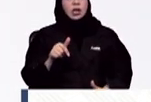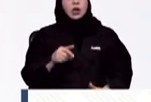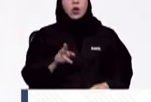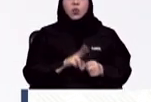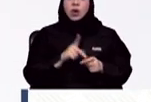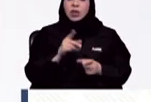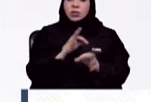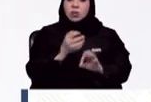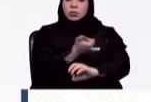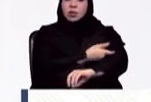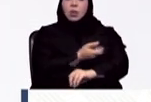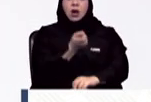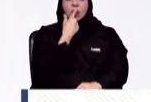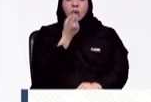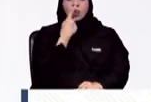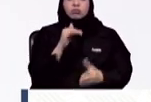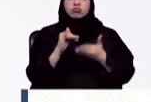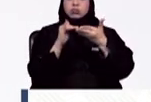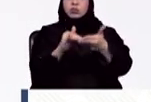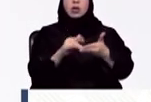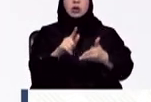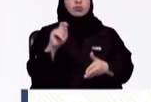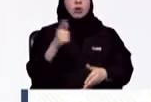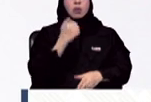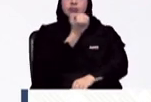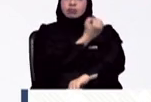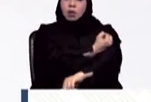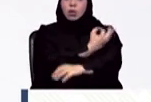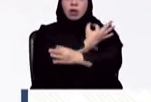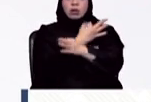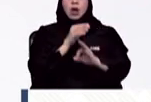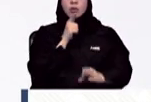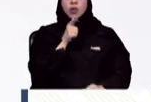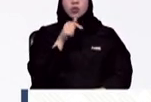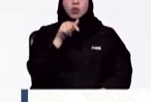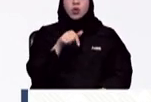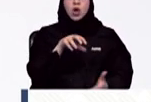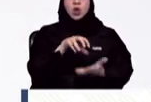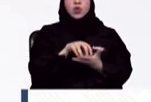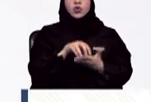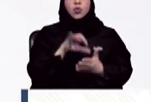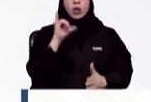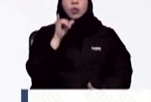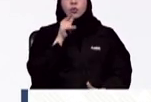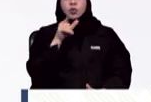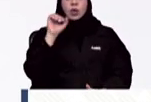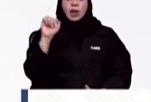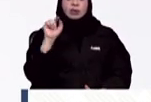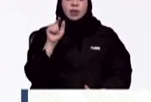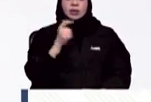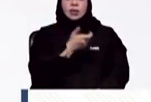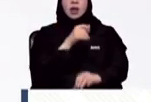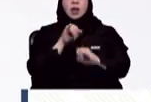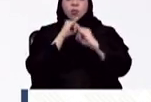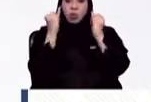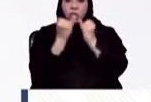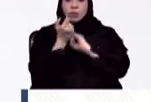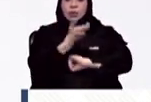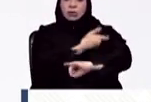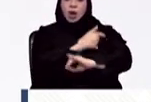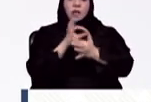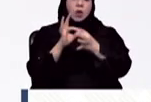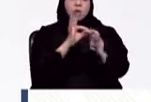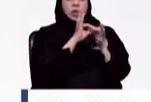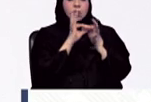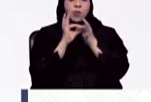العلاج والدواء, صناعة الأدوية واللقاح بالتعاون بين جامعة الدول العربية, منظمة الصحة العالمية ومملكة البحرين. نعم.